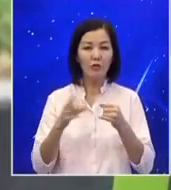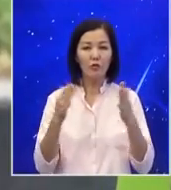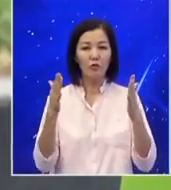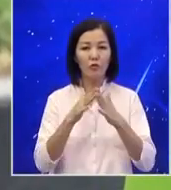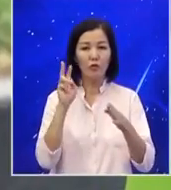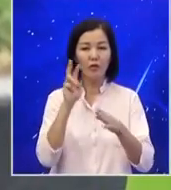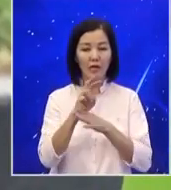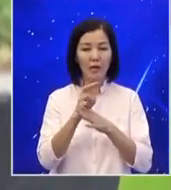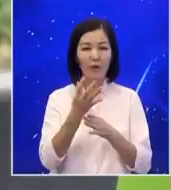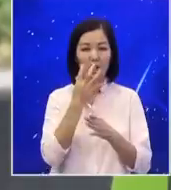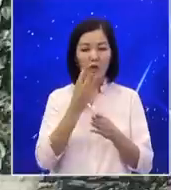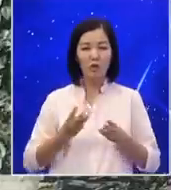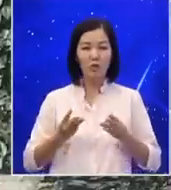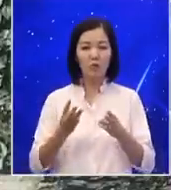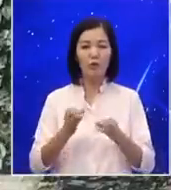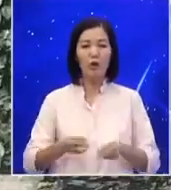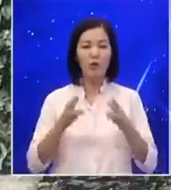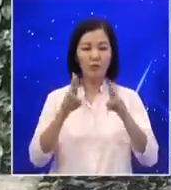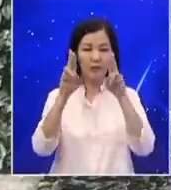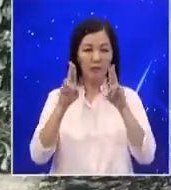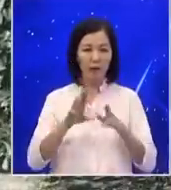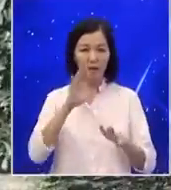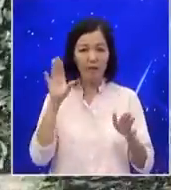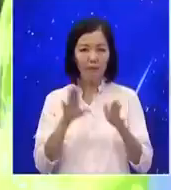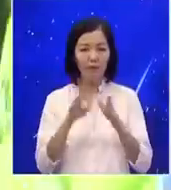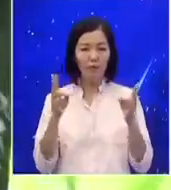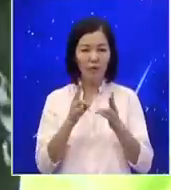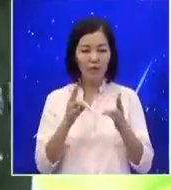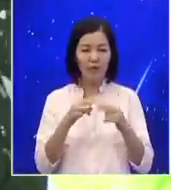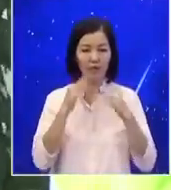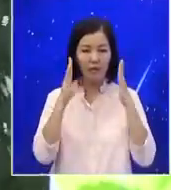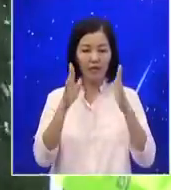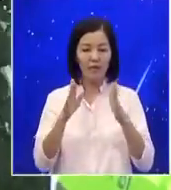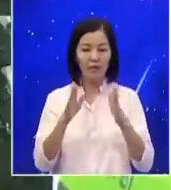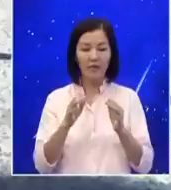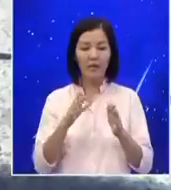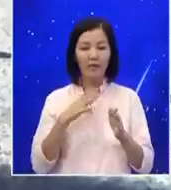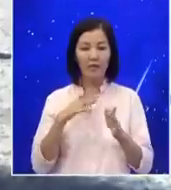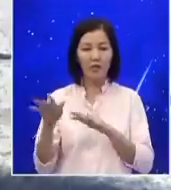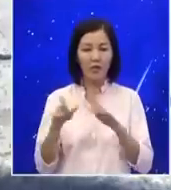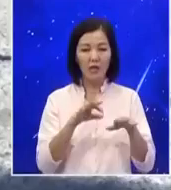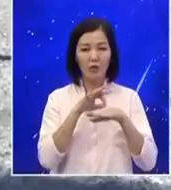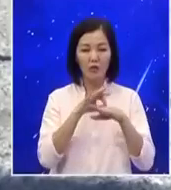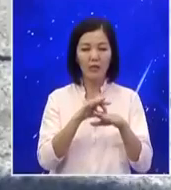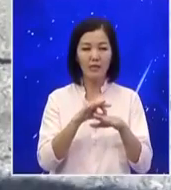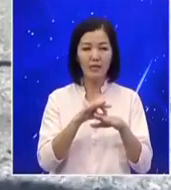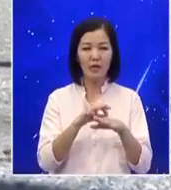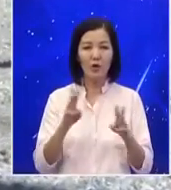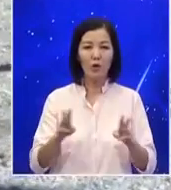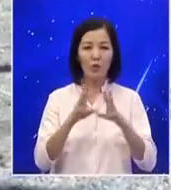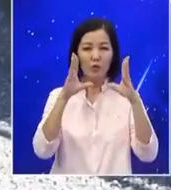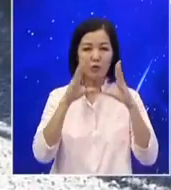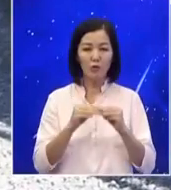аралап, жылыту маусымында қауіпсіздік ережелерін сақтауға шақырады. Түсіндірме парақшаларын таратады. Осы жолы бұл шараларға өрт